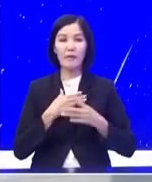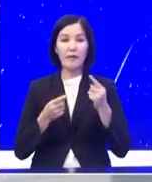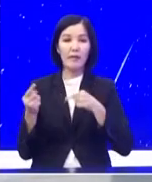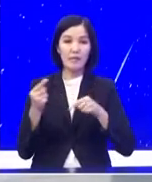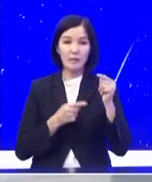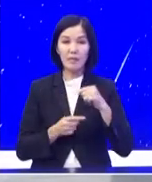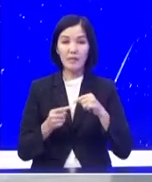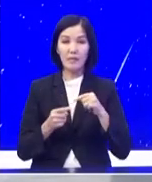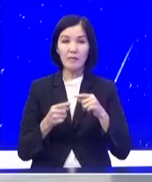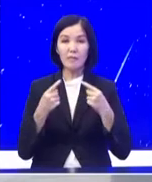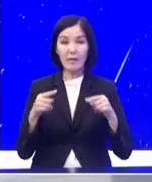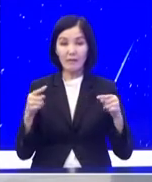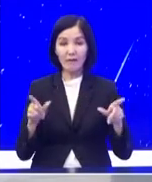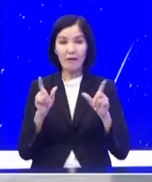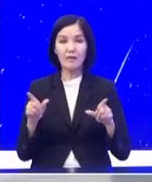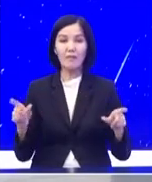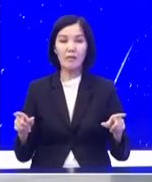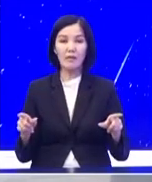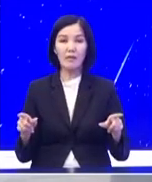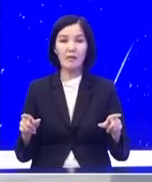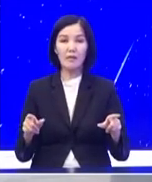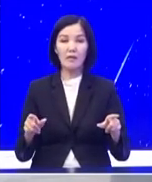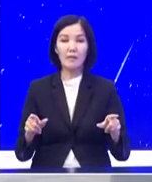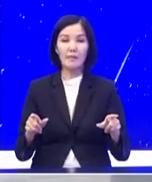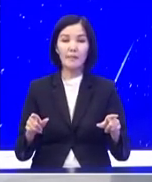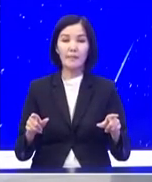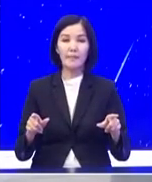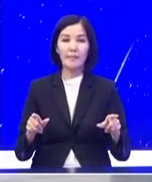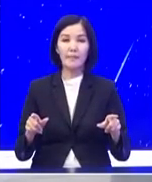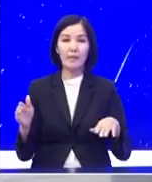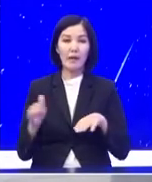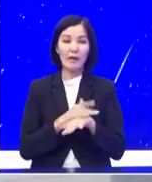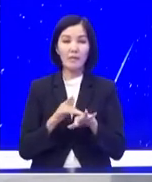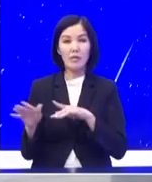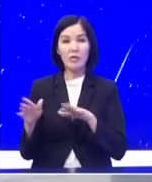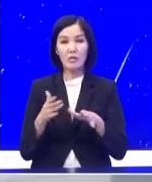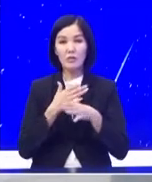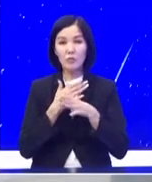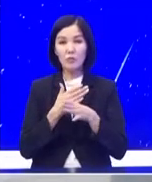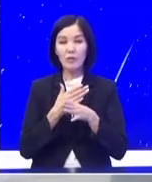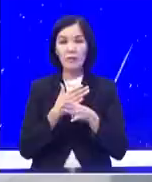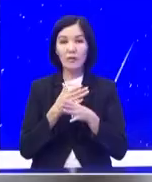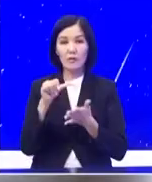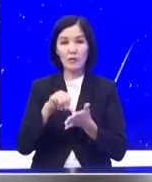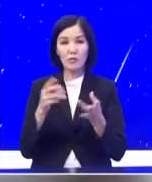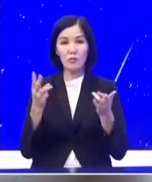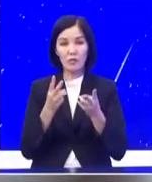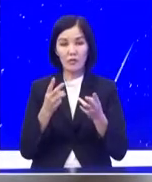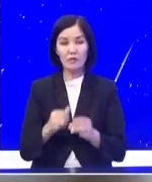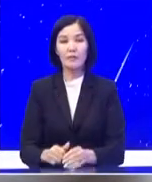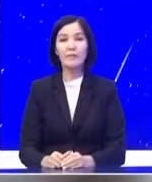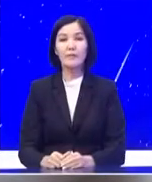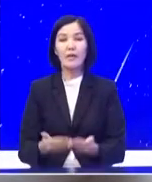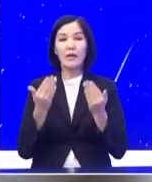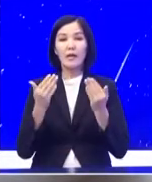ғана шектелмей, бүкіл азаматтар да өздері көтеріліп, бір-біріне қол ұшын бере берсін. Елде